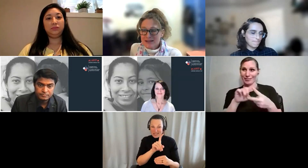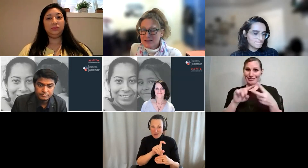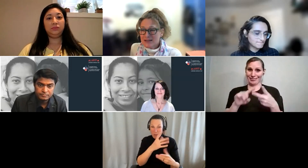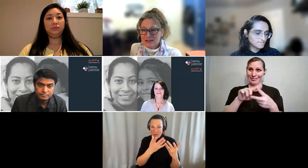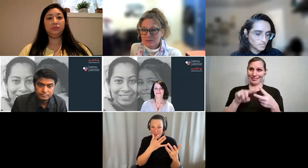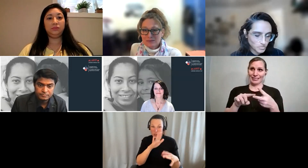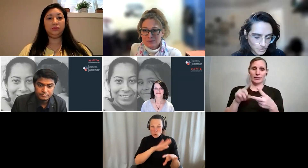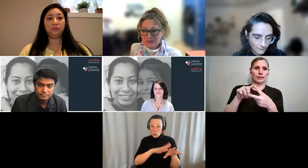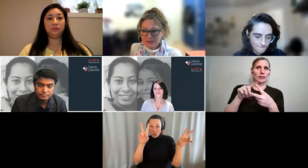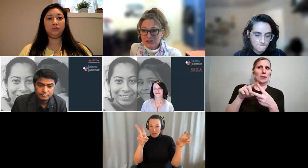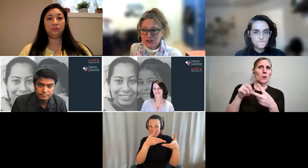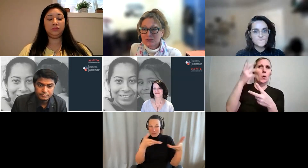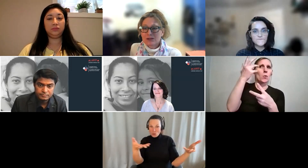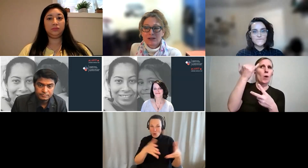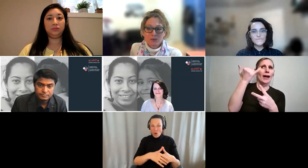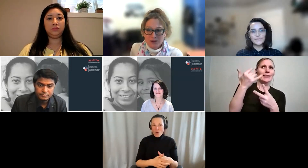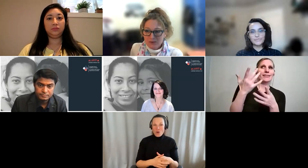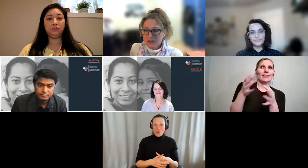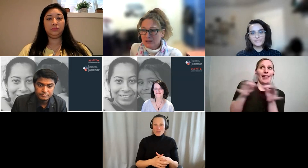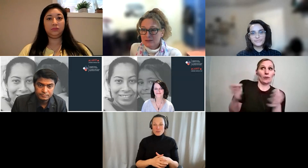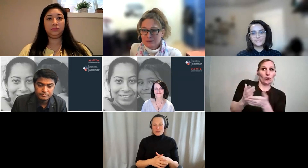soit comment est-ce que ce système,